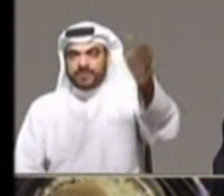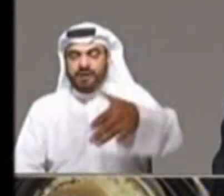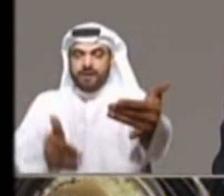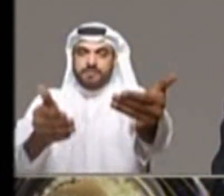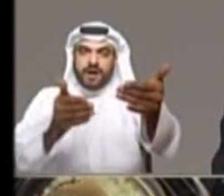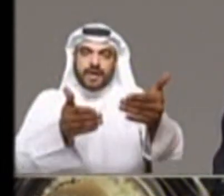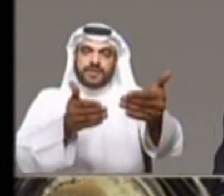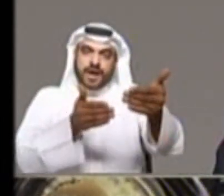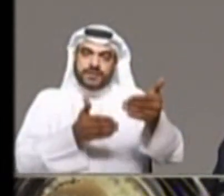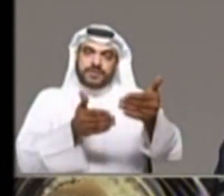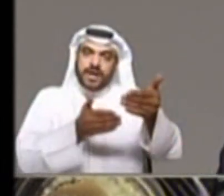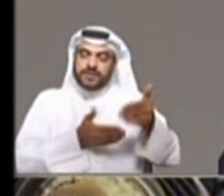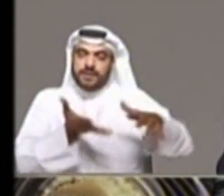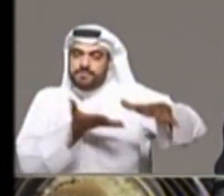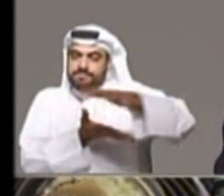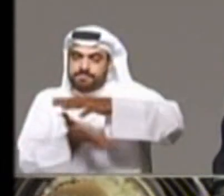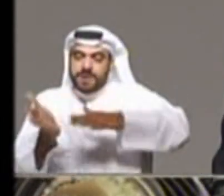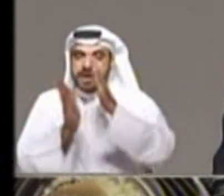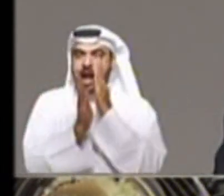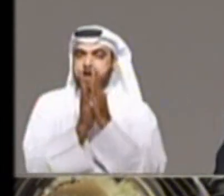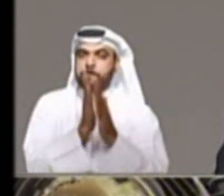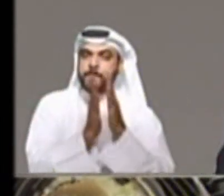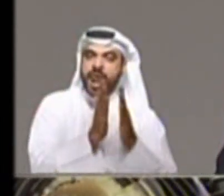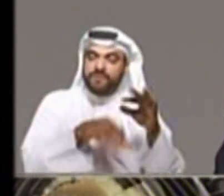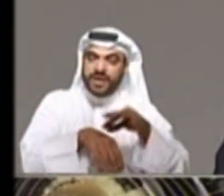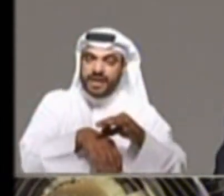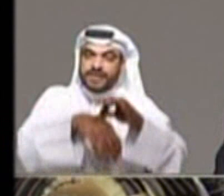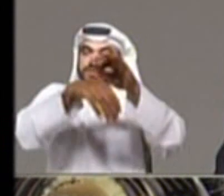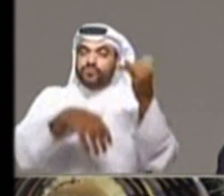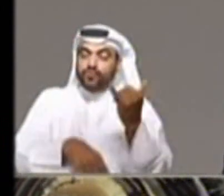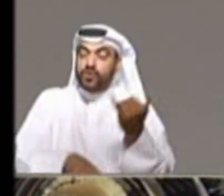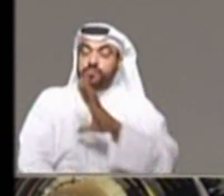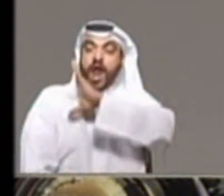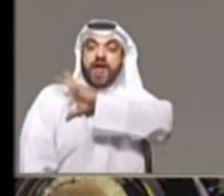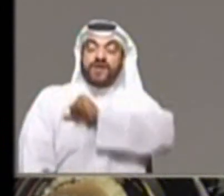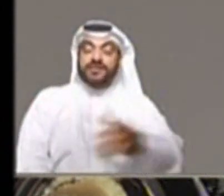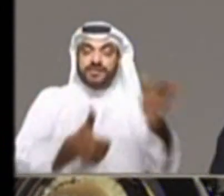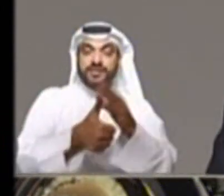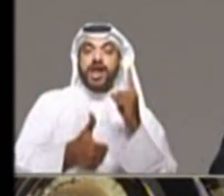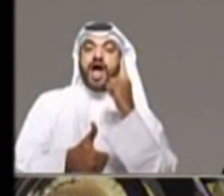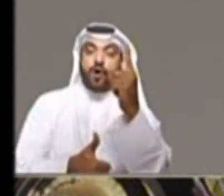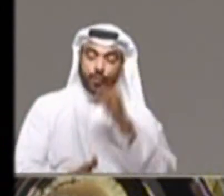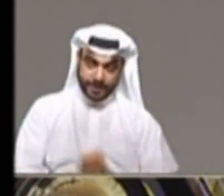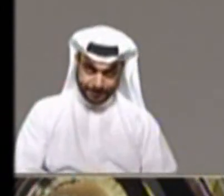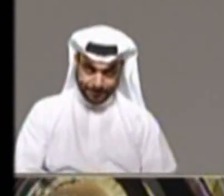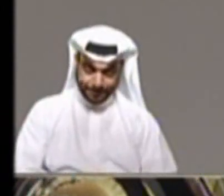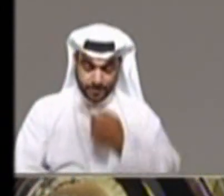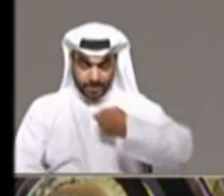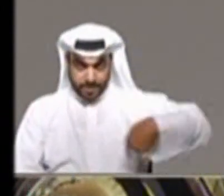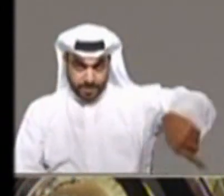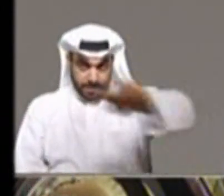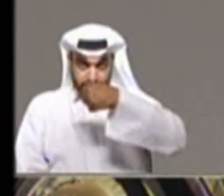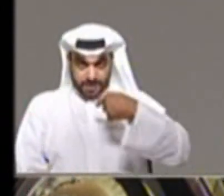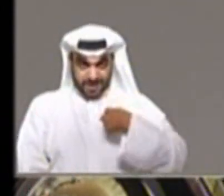والتقهقر على صعيد أكثر من ملف إنساني وعلى رأسها القضية الفلسطينية. من ناحيتنا